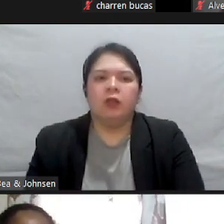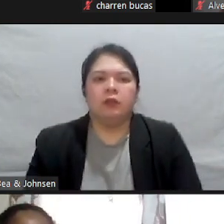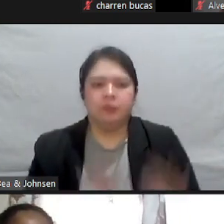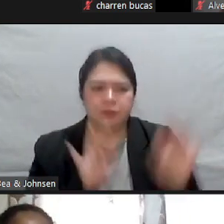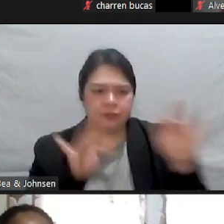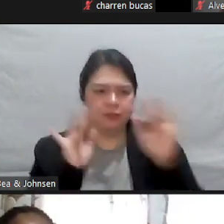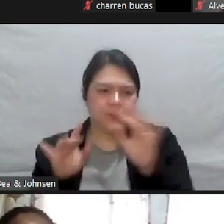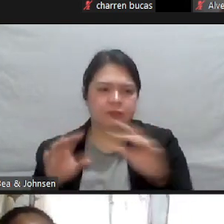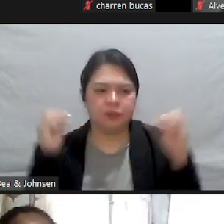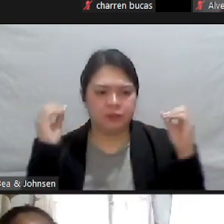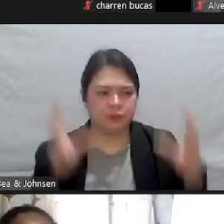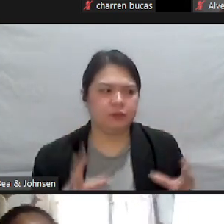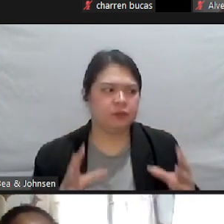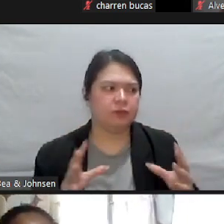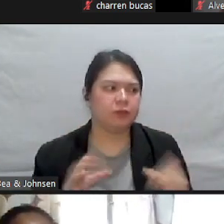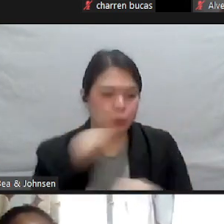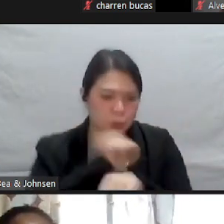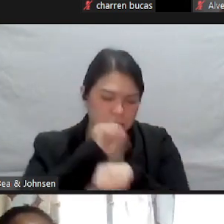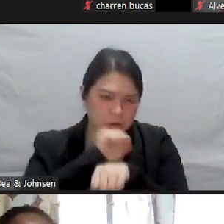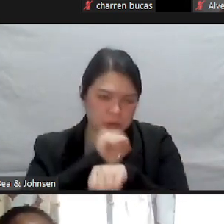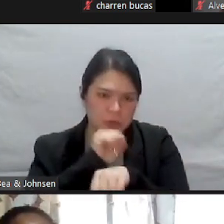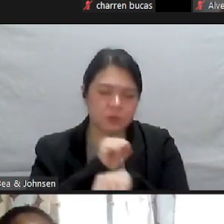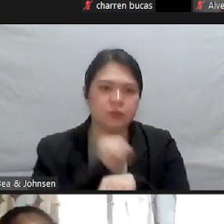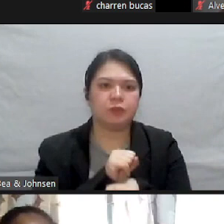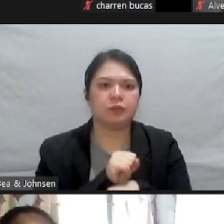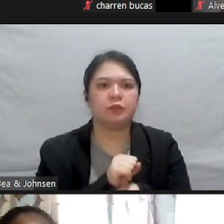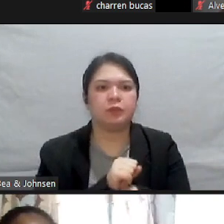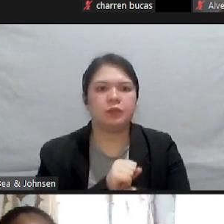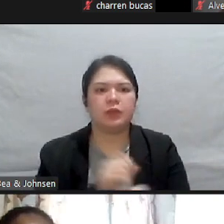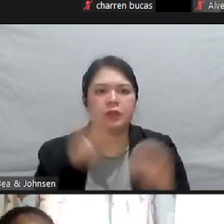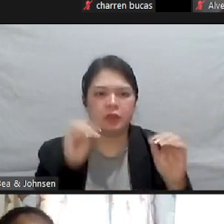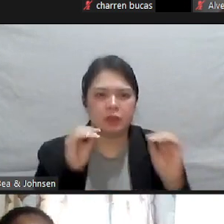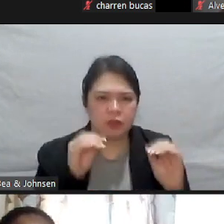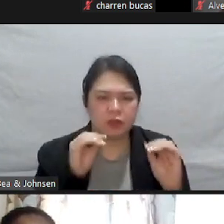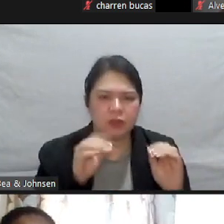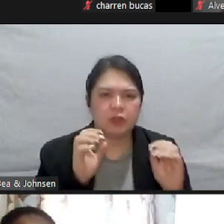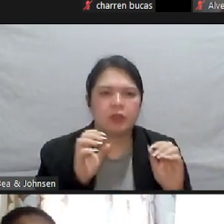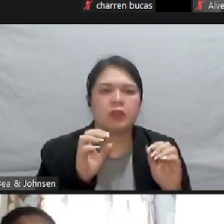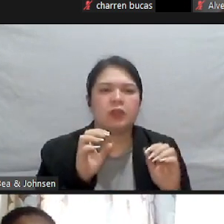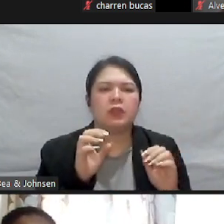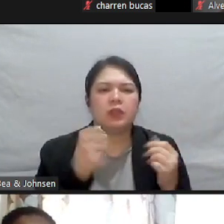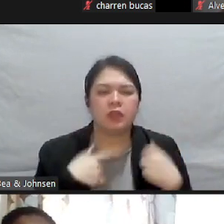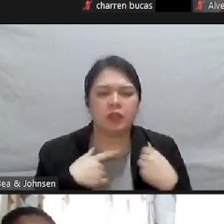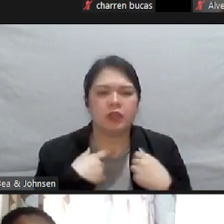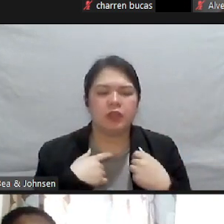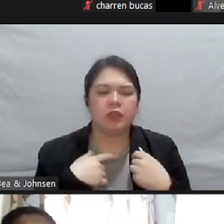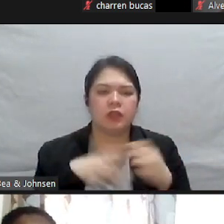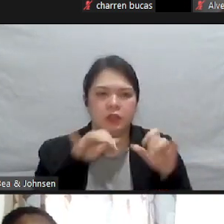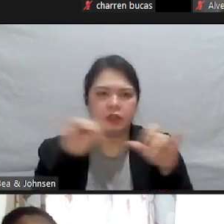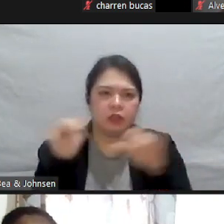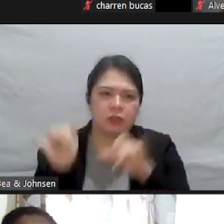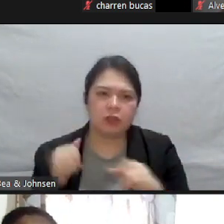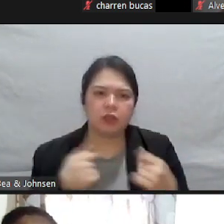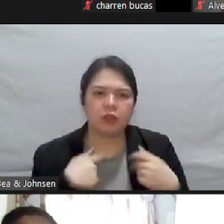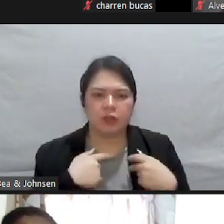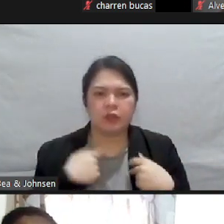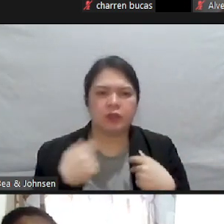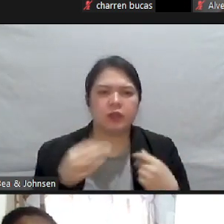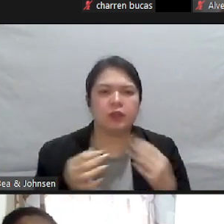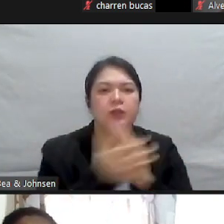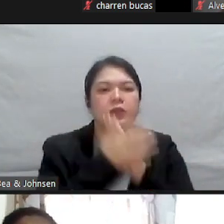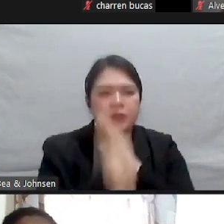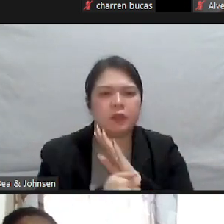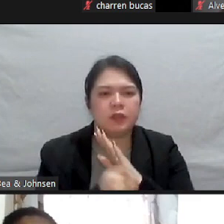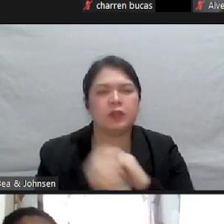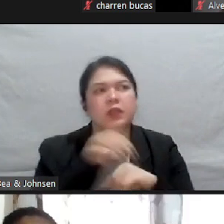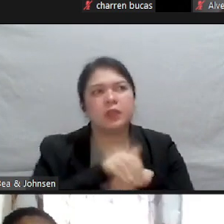teachers. Overworked na nga sila, pipilitin mo silang magturo ng STEM sa standard ng PISA kasi magaling lang tayo sa